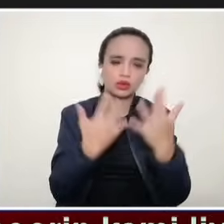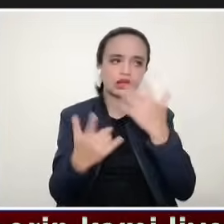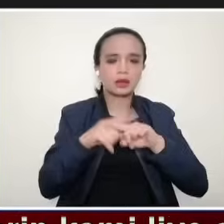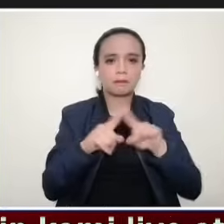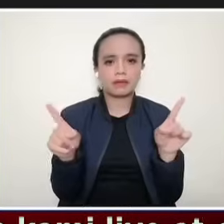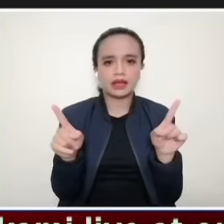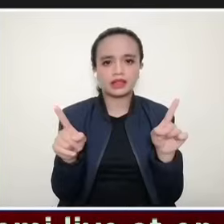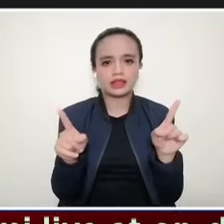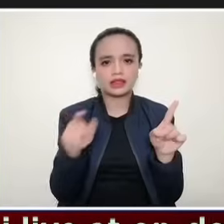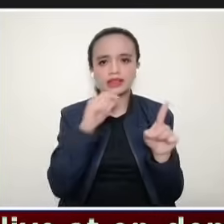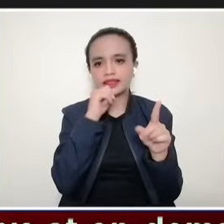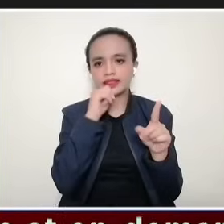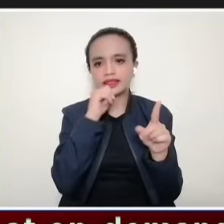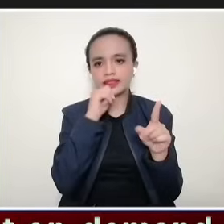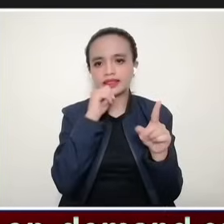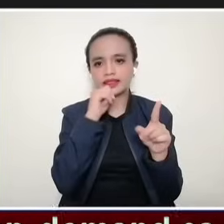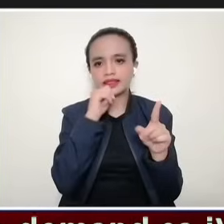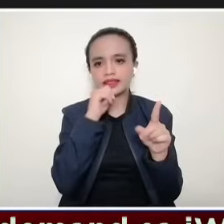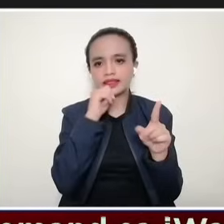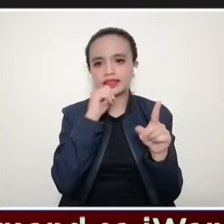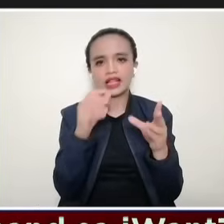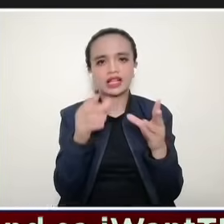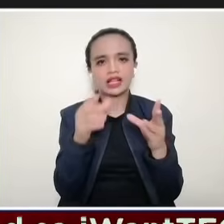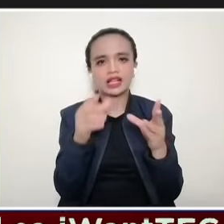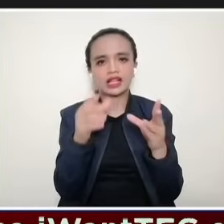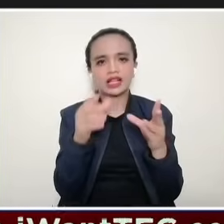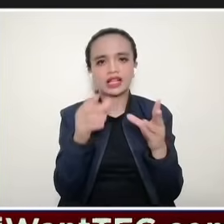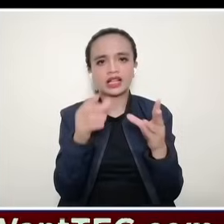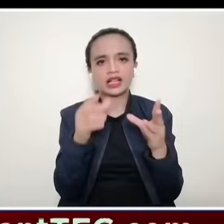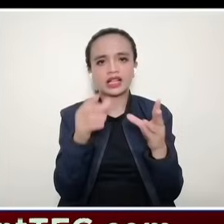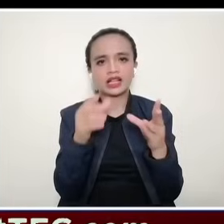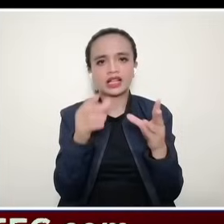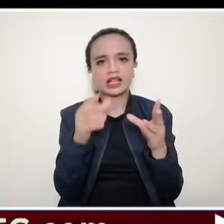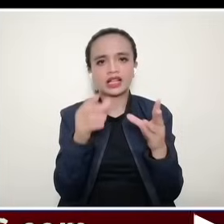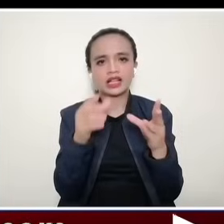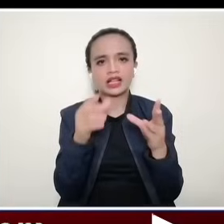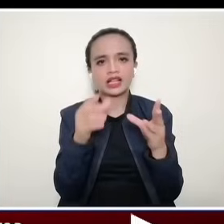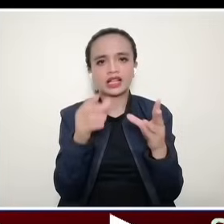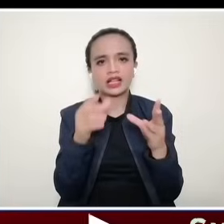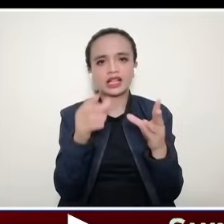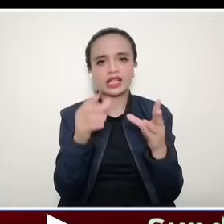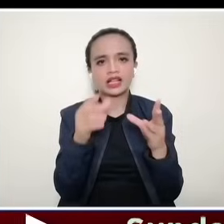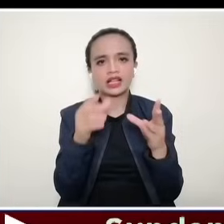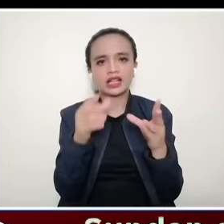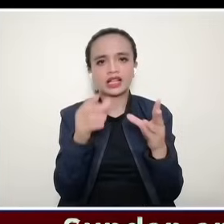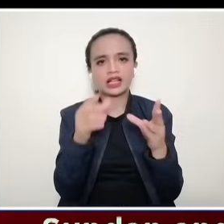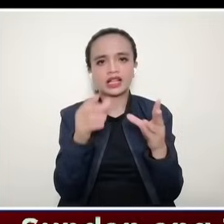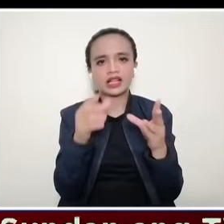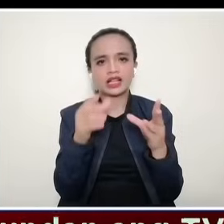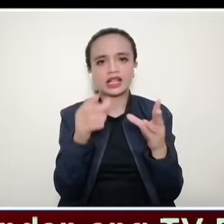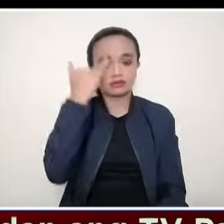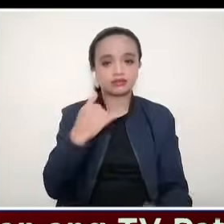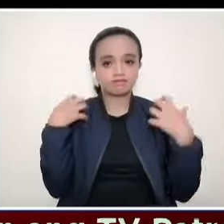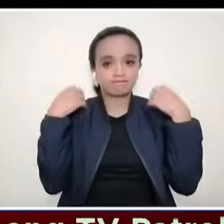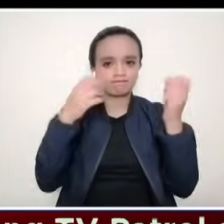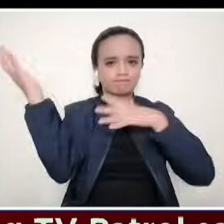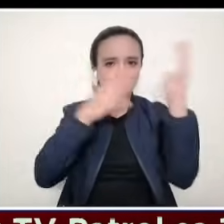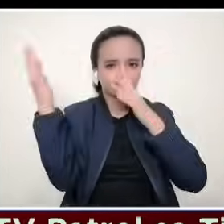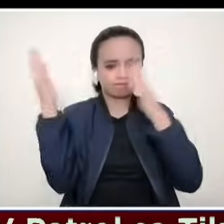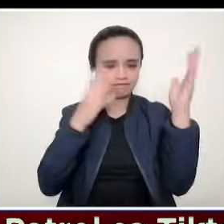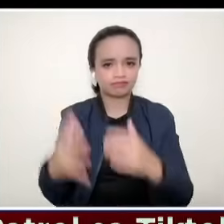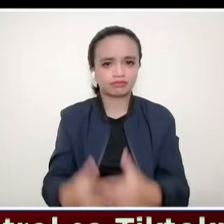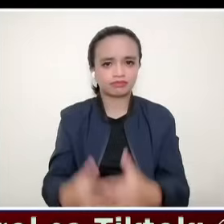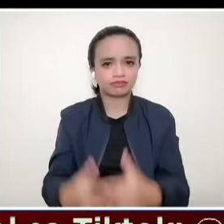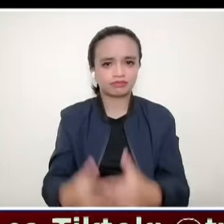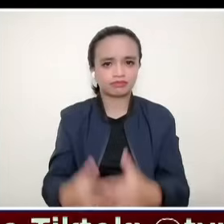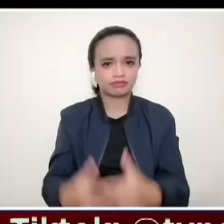naapula kasi ang lakas talaga ng hangin. Kwento ni MJ, ilang minuto pang lumipas bago dumating ang mga